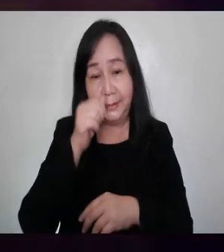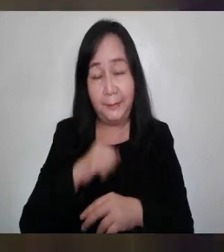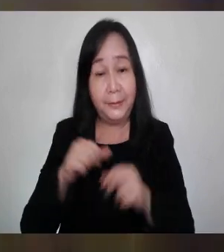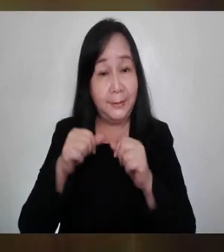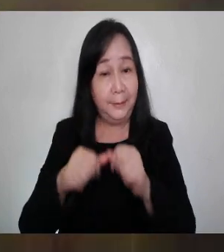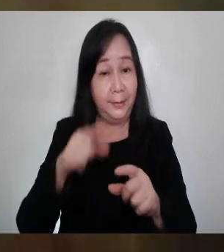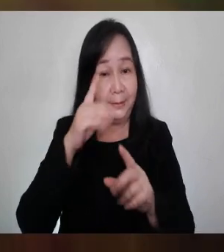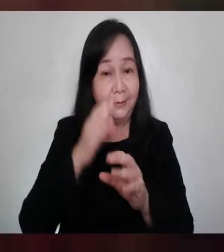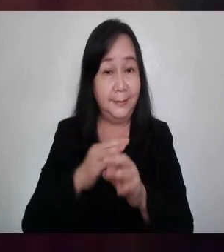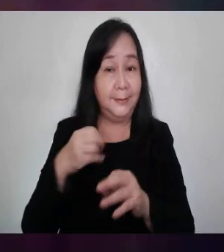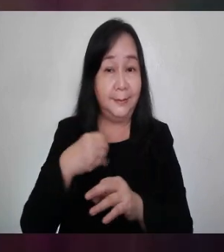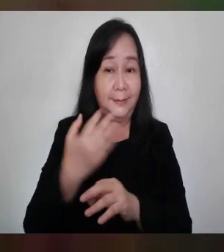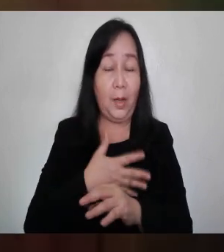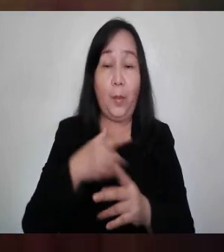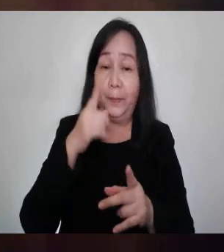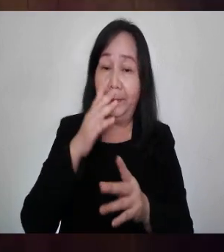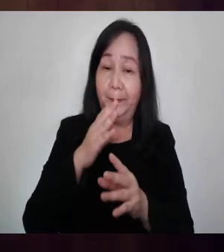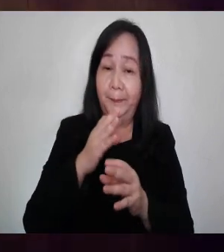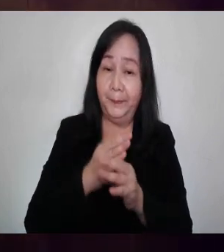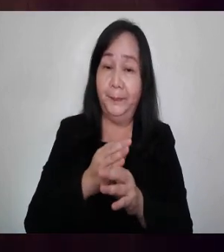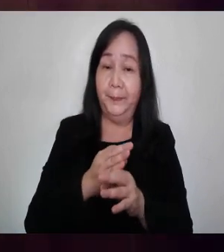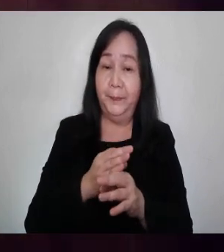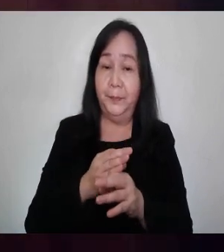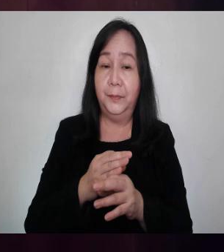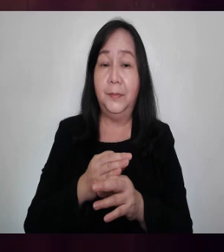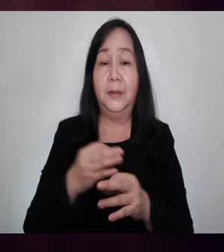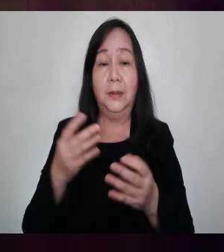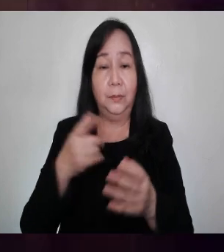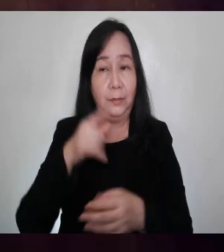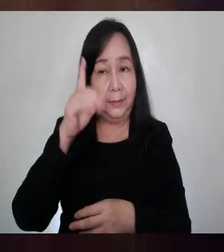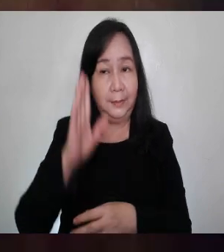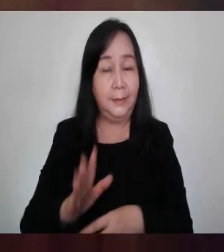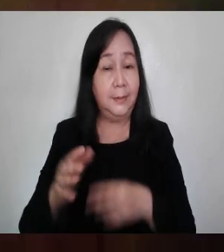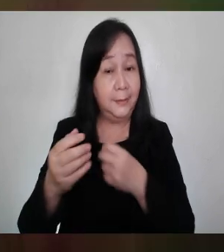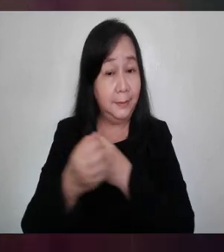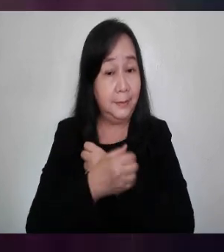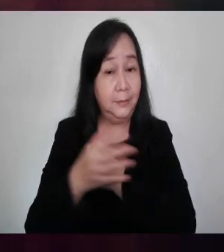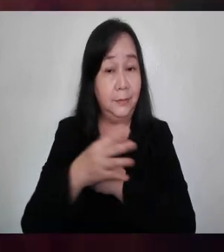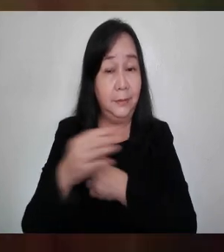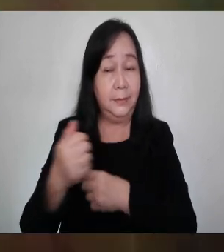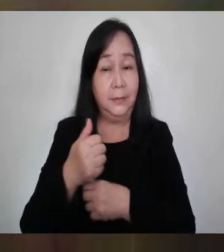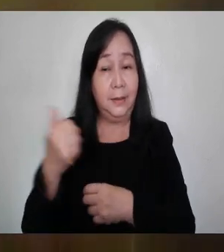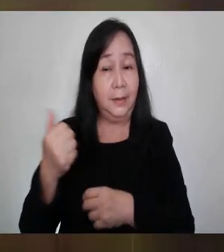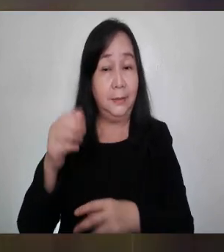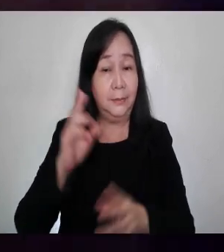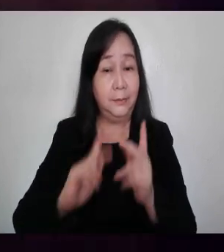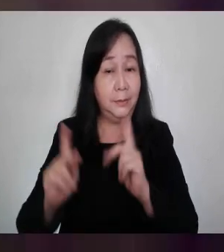sa ating pananampalataya kung saan ang pagmamahal sa Diyos at sa